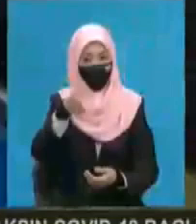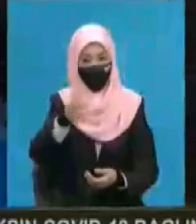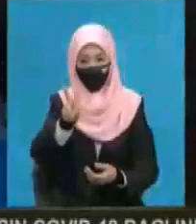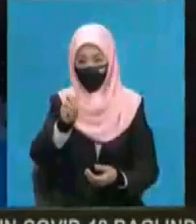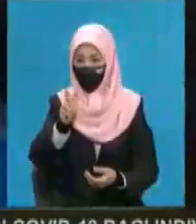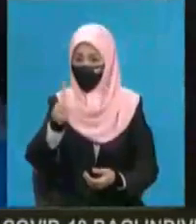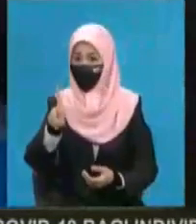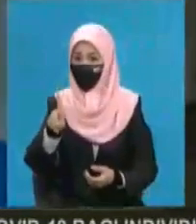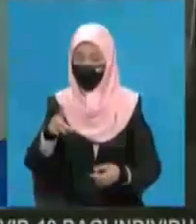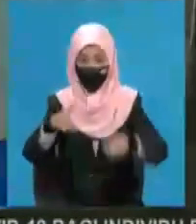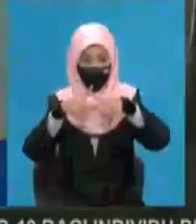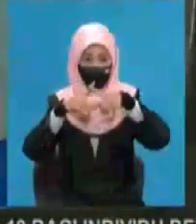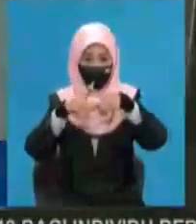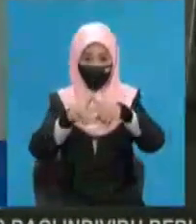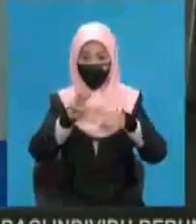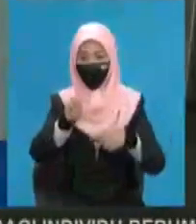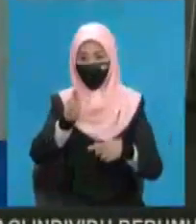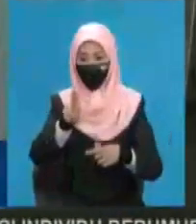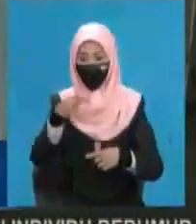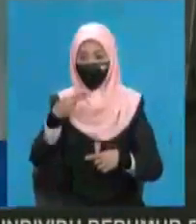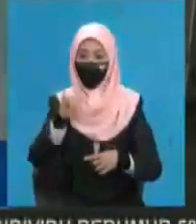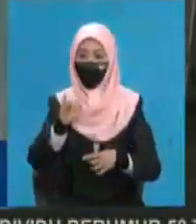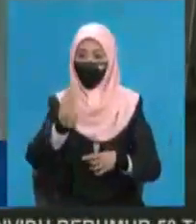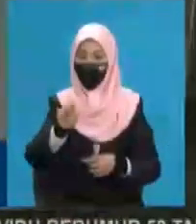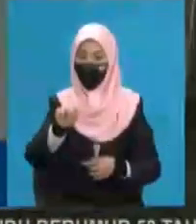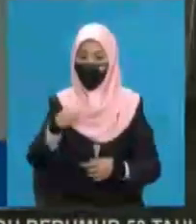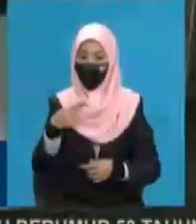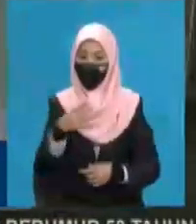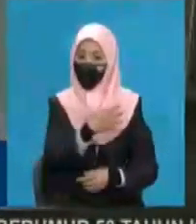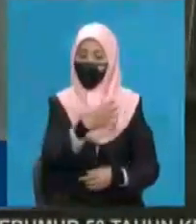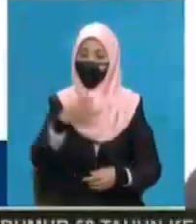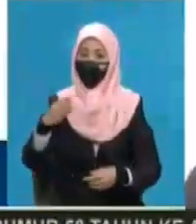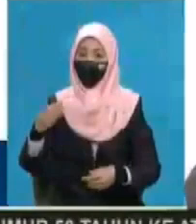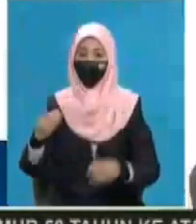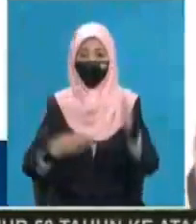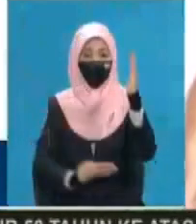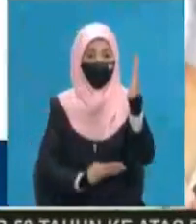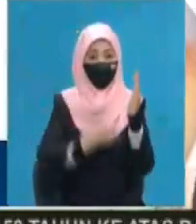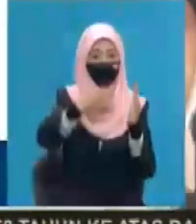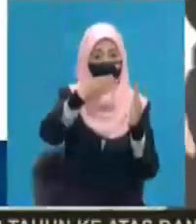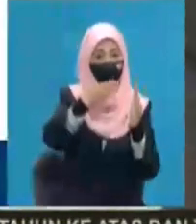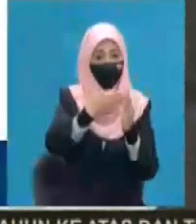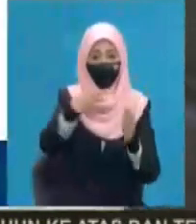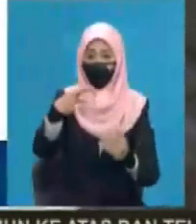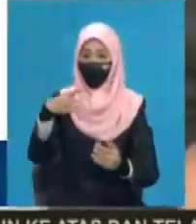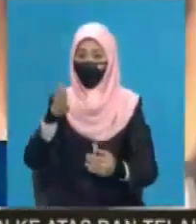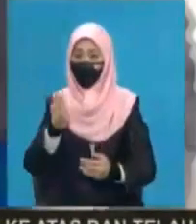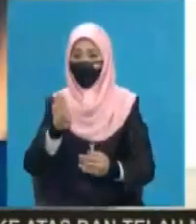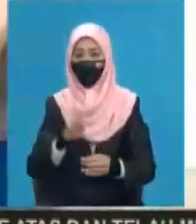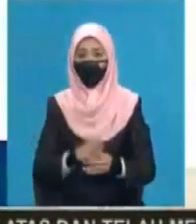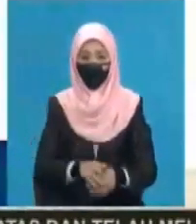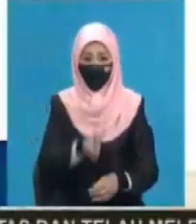di dewan muhibah jabatan daerah Brunei dan Muara dan bangunan serbaguna persiaran Kuala belait